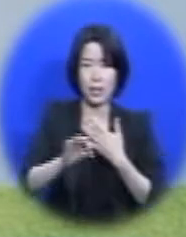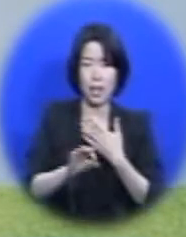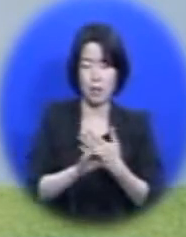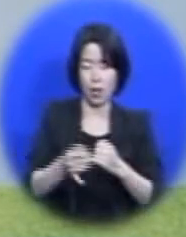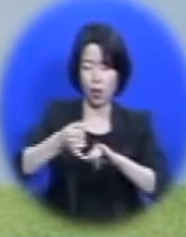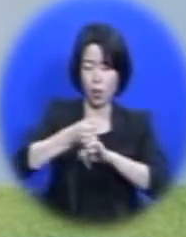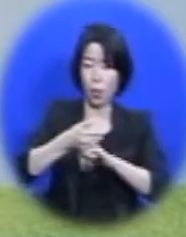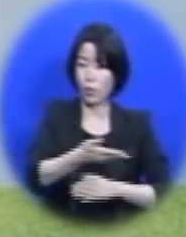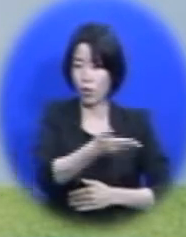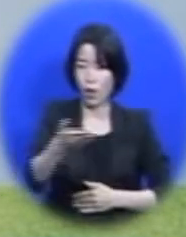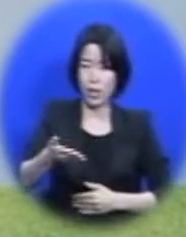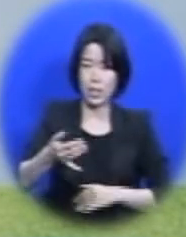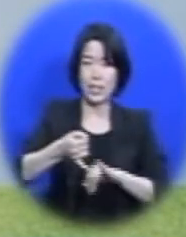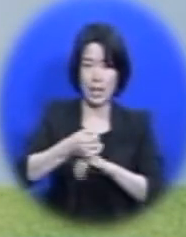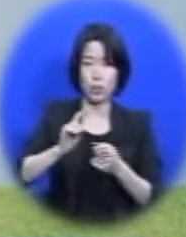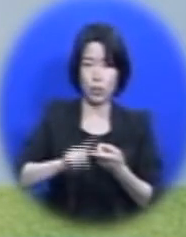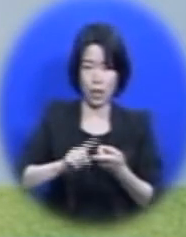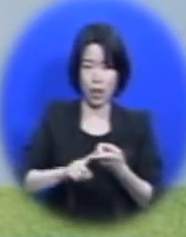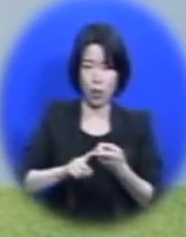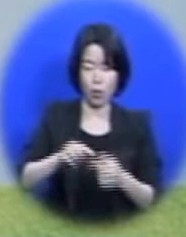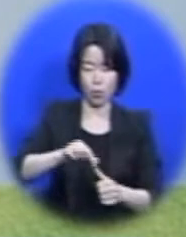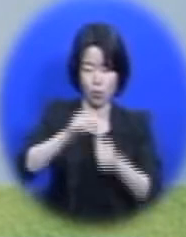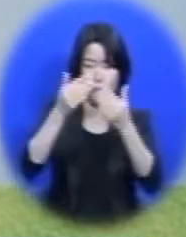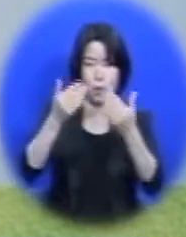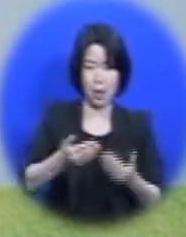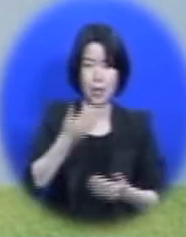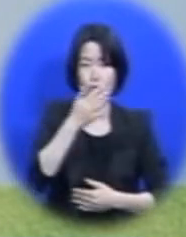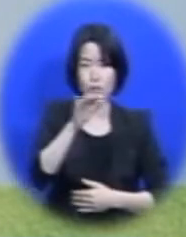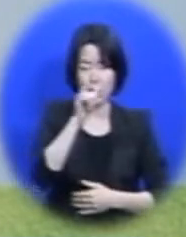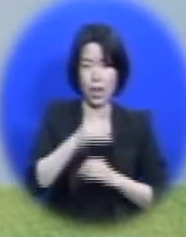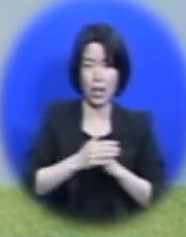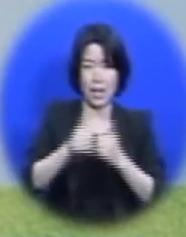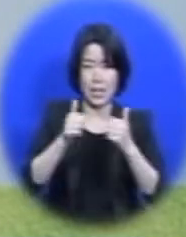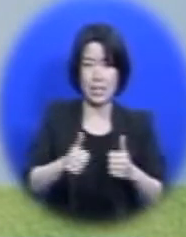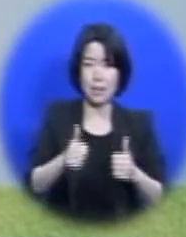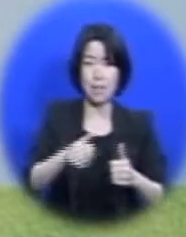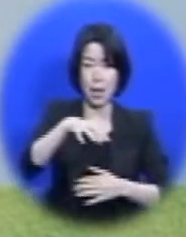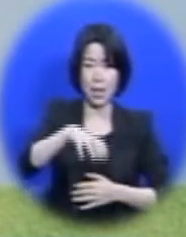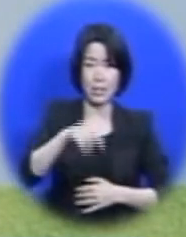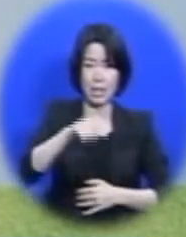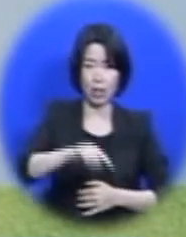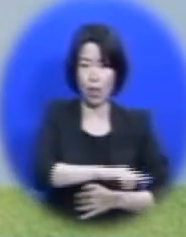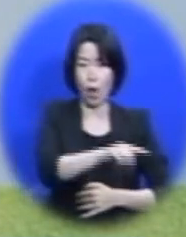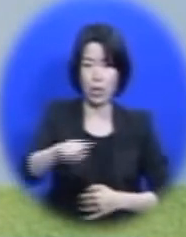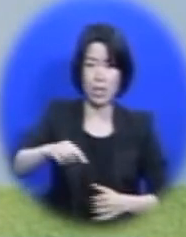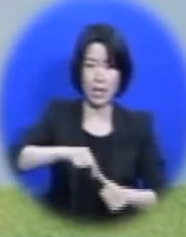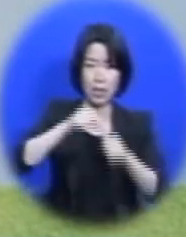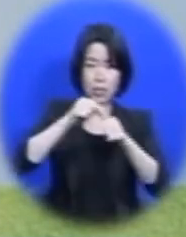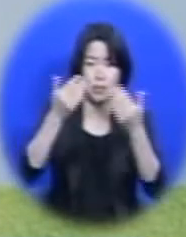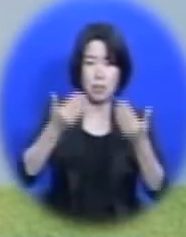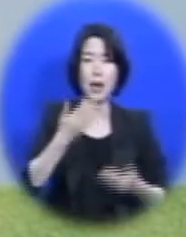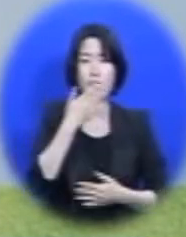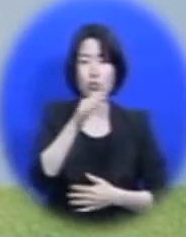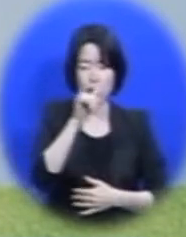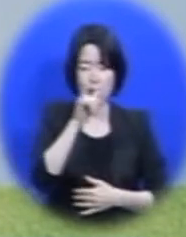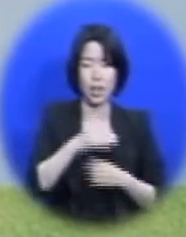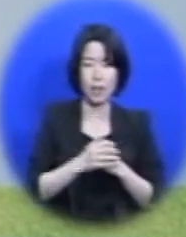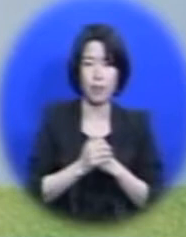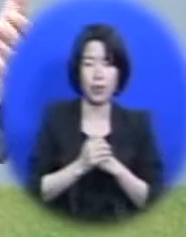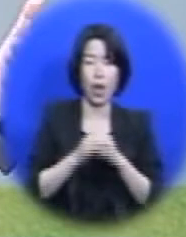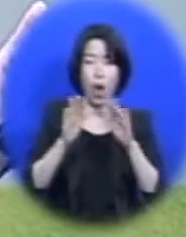반드시 너희들은 약속대로 구원을 받을 것이라. 심판에서 너희들은 건짐을 받을 것이라.